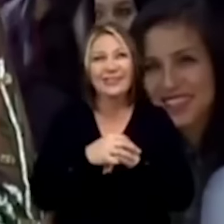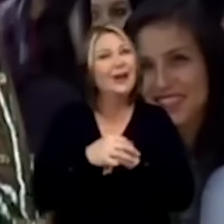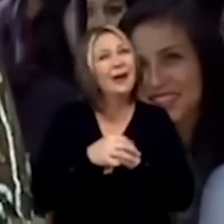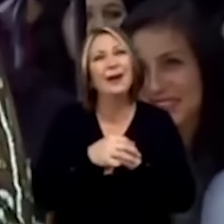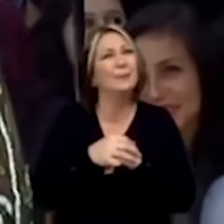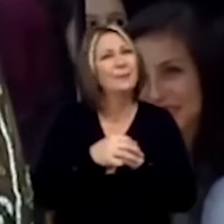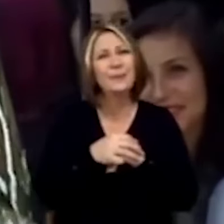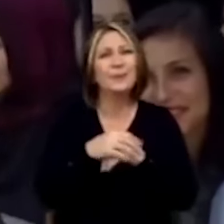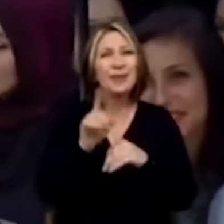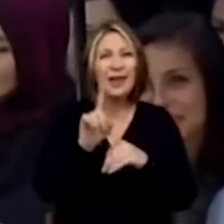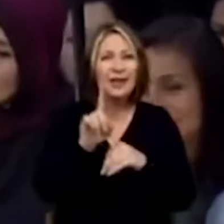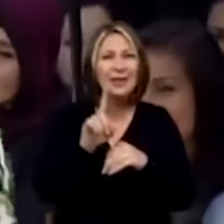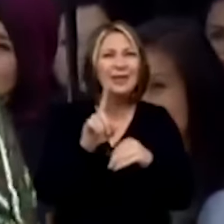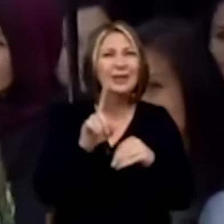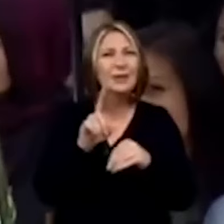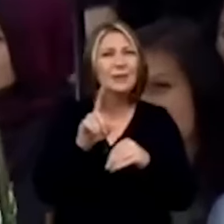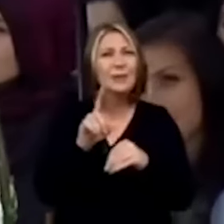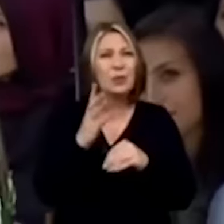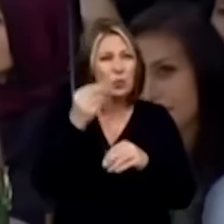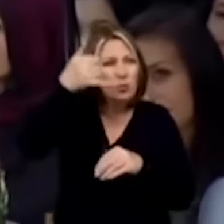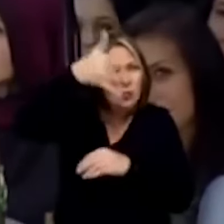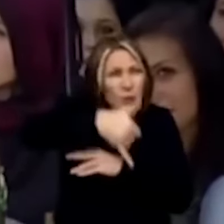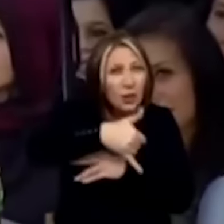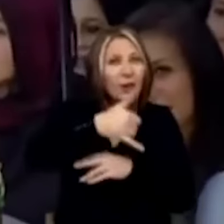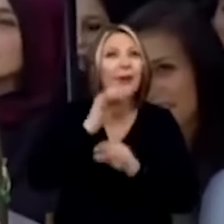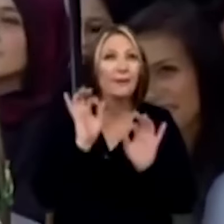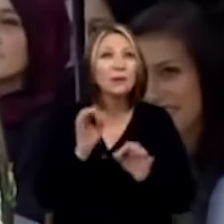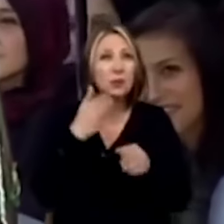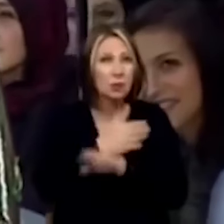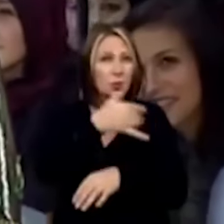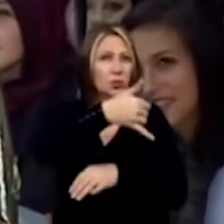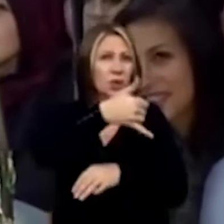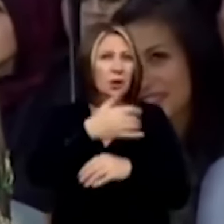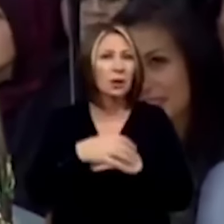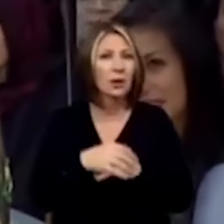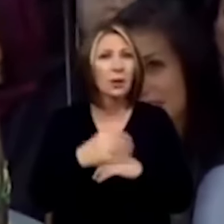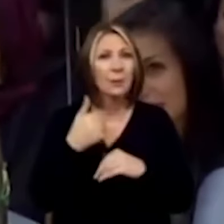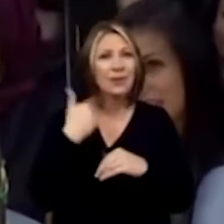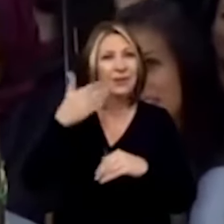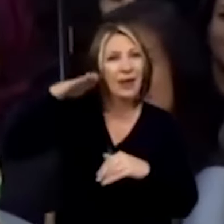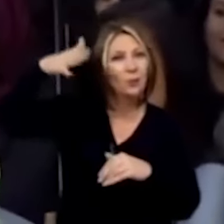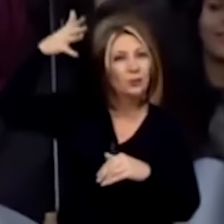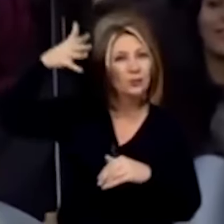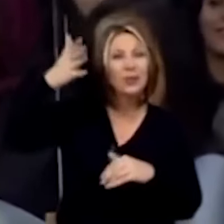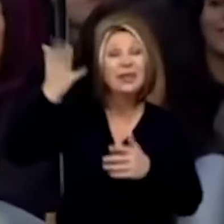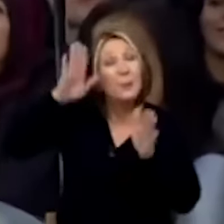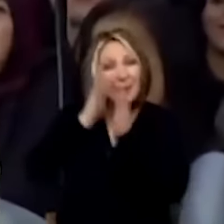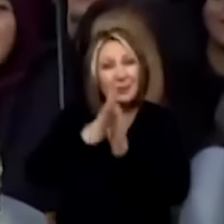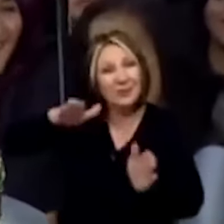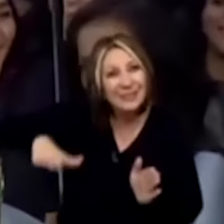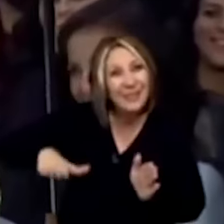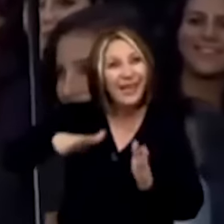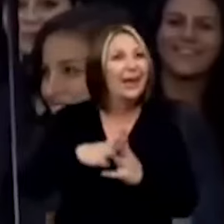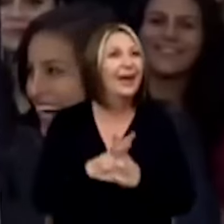Estağfurullah. Hayır yani ya, o onu cüce çok mu ama. Cüce? Evet, ya gerçek cüce. Benden ne kadar daha uzun, ne kadar daha kısa